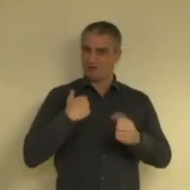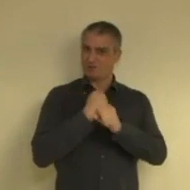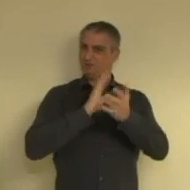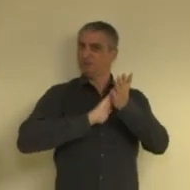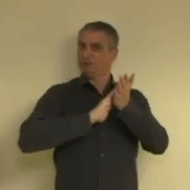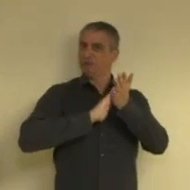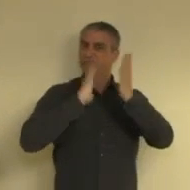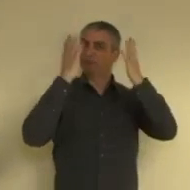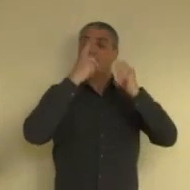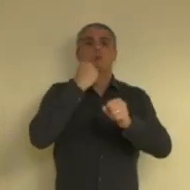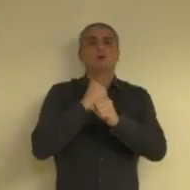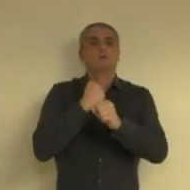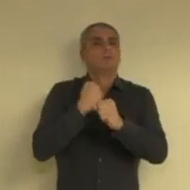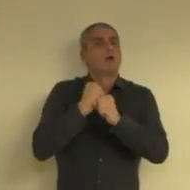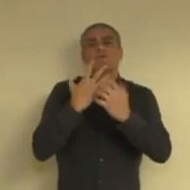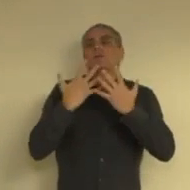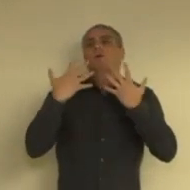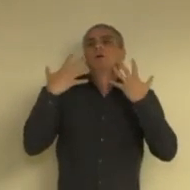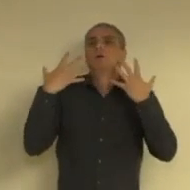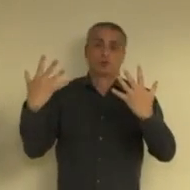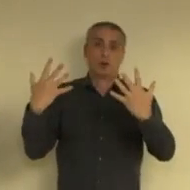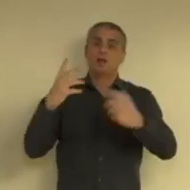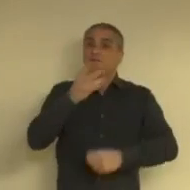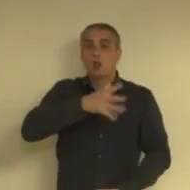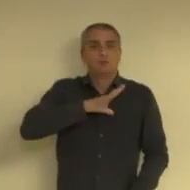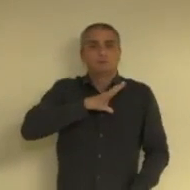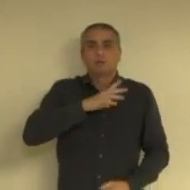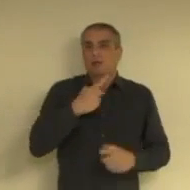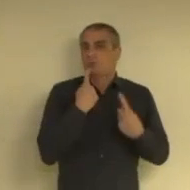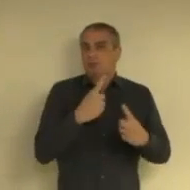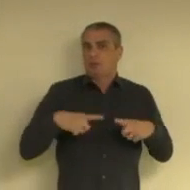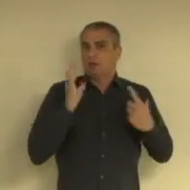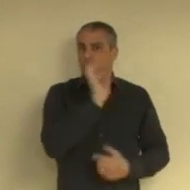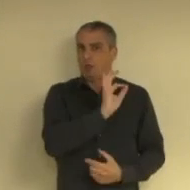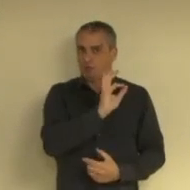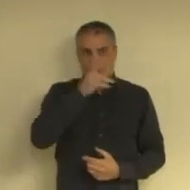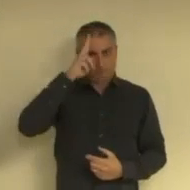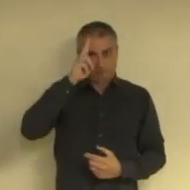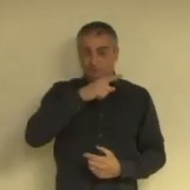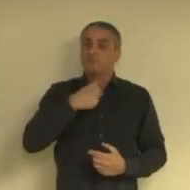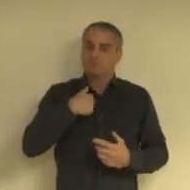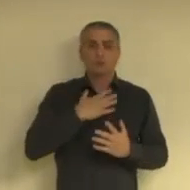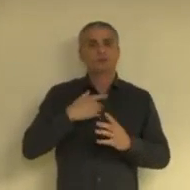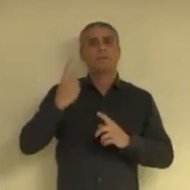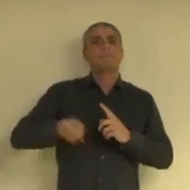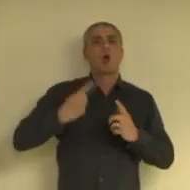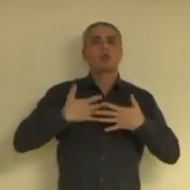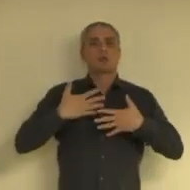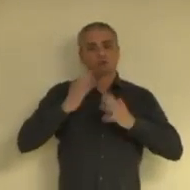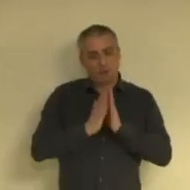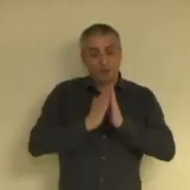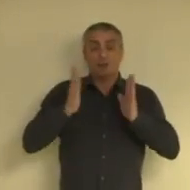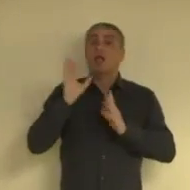היום. הם עושים עבודה אדירה, תוך סיכון עצמי. אנחנו פועלים להגדיל את מספר מכונות